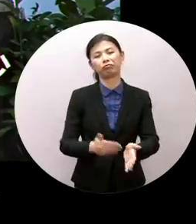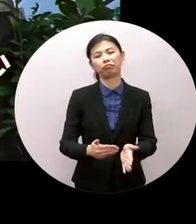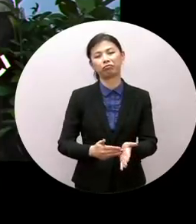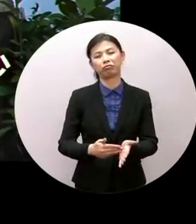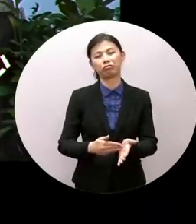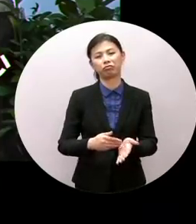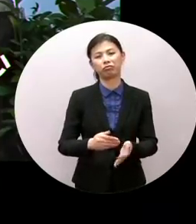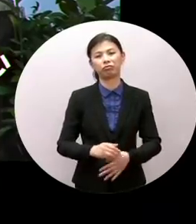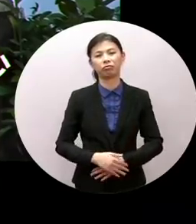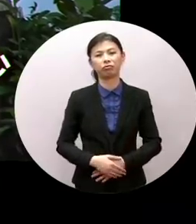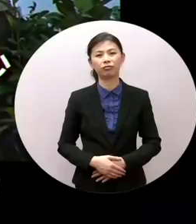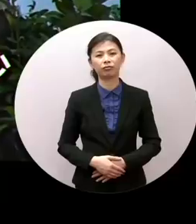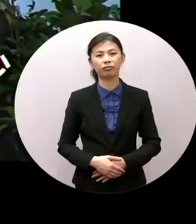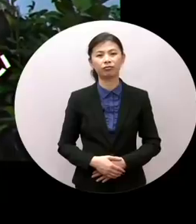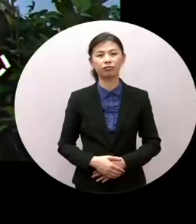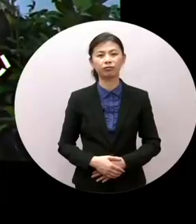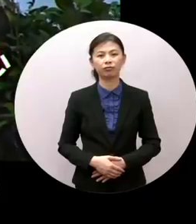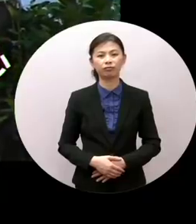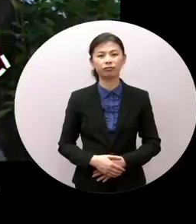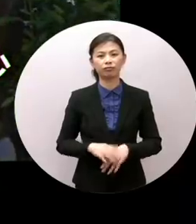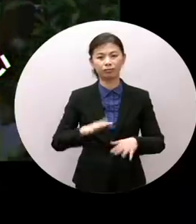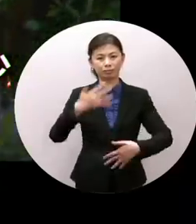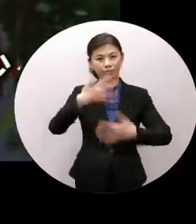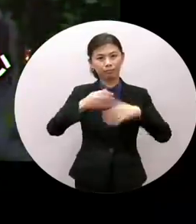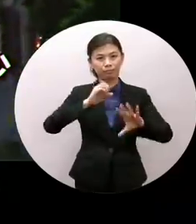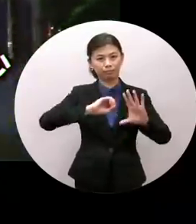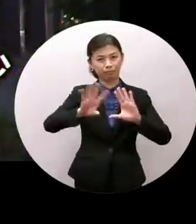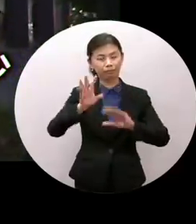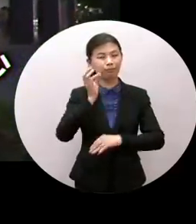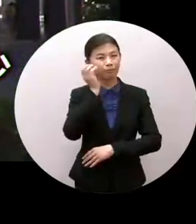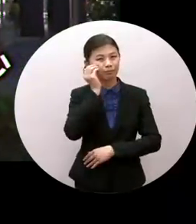去。来，我们看一下这个影片。